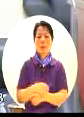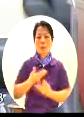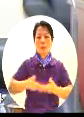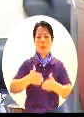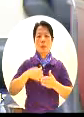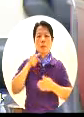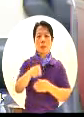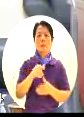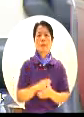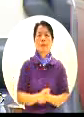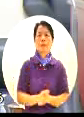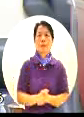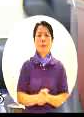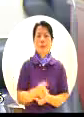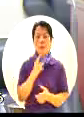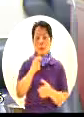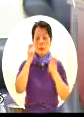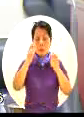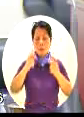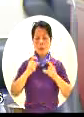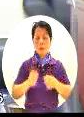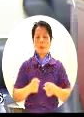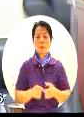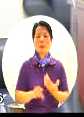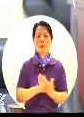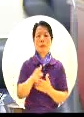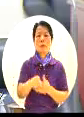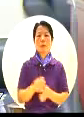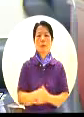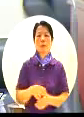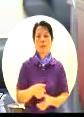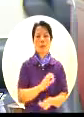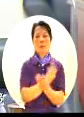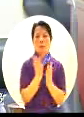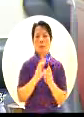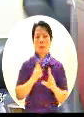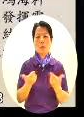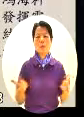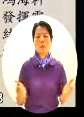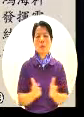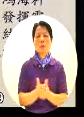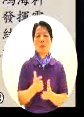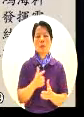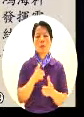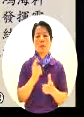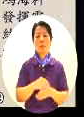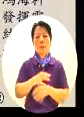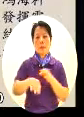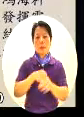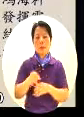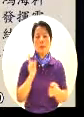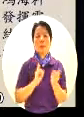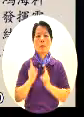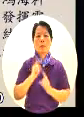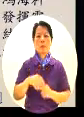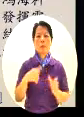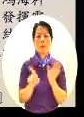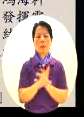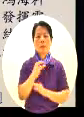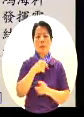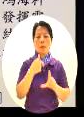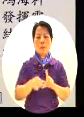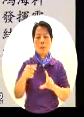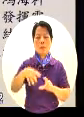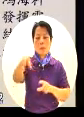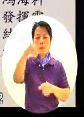雄港以外哈，我们应该把多功能经贸园区哈纳入 我们整个自由经济示范区里面